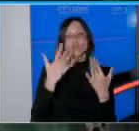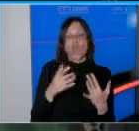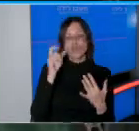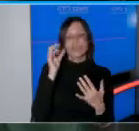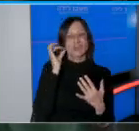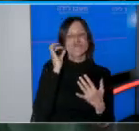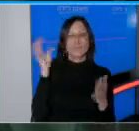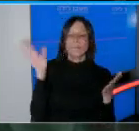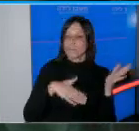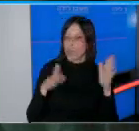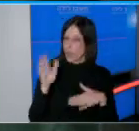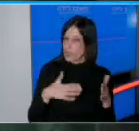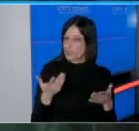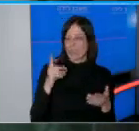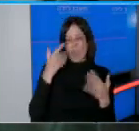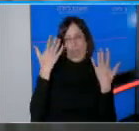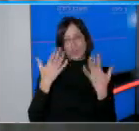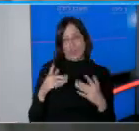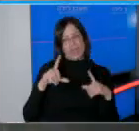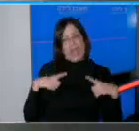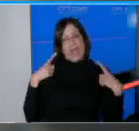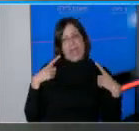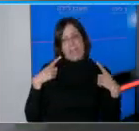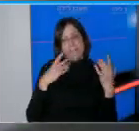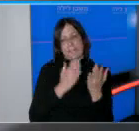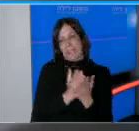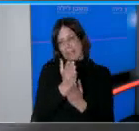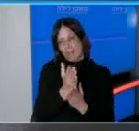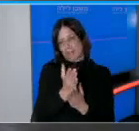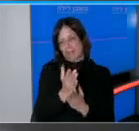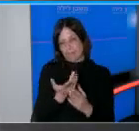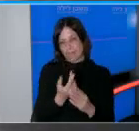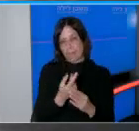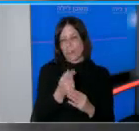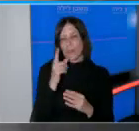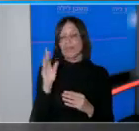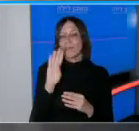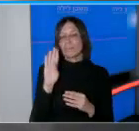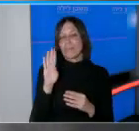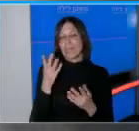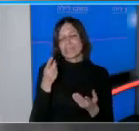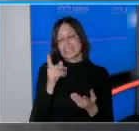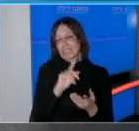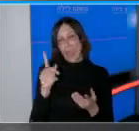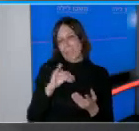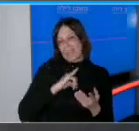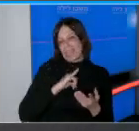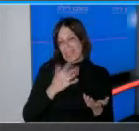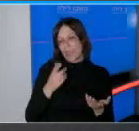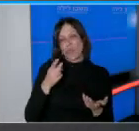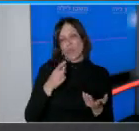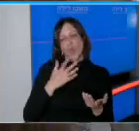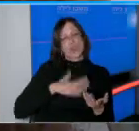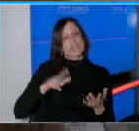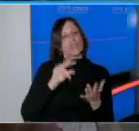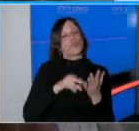הנשים עמוקות, זה בא על חשבון החיים התקינים, אבל את נתניהו כנראה זה פחות מעניין, הוא רוצה